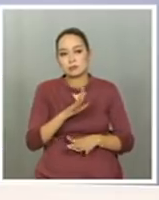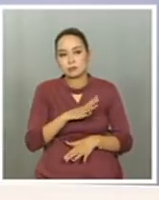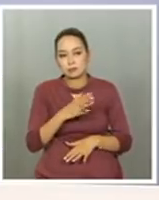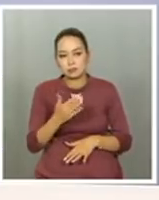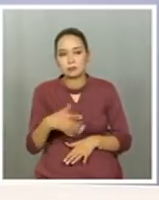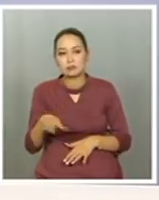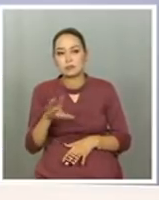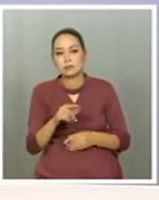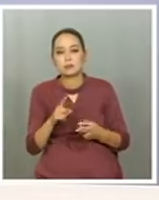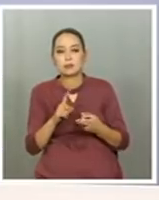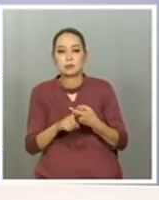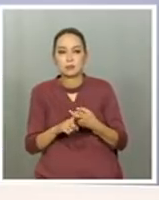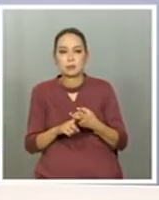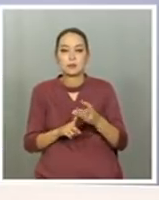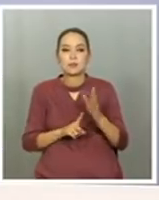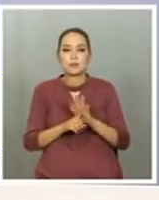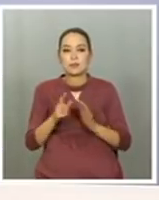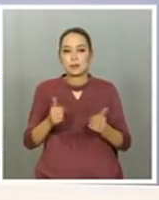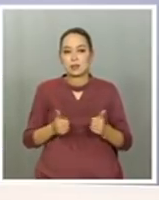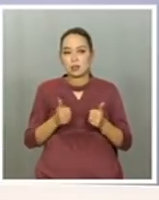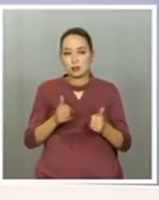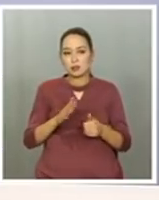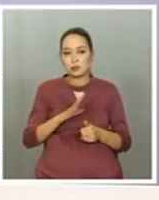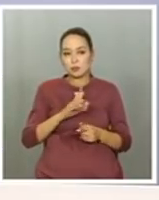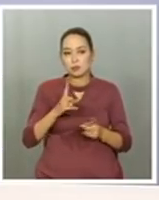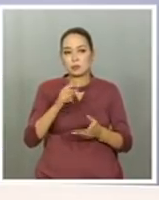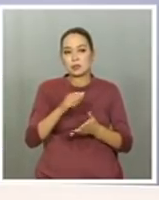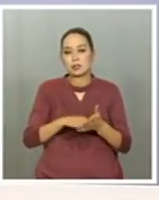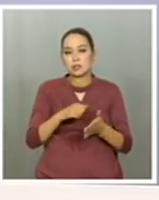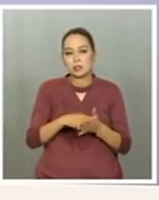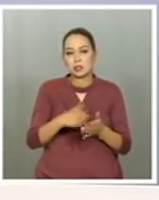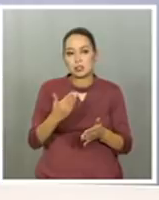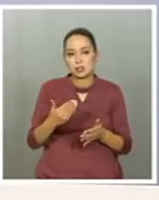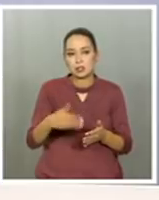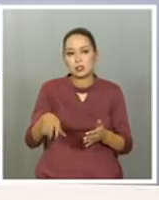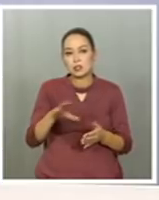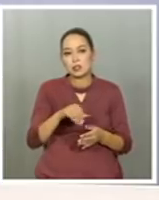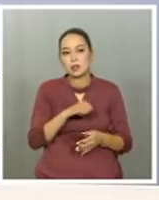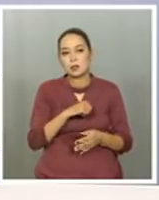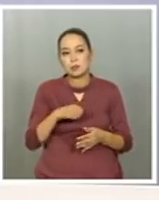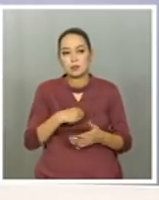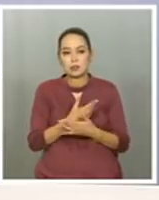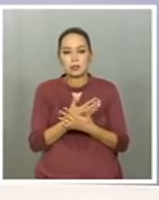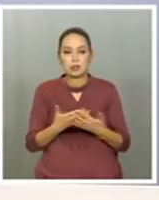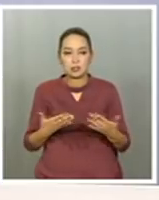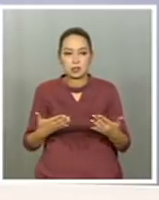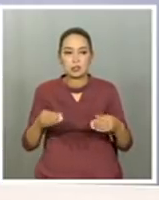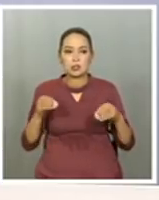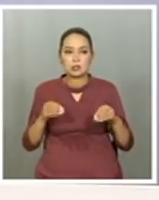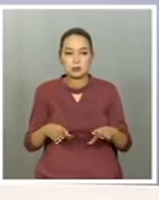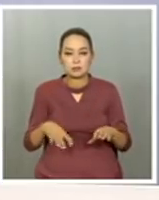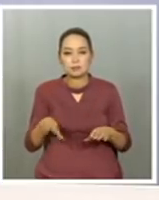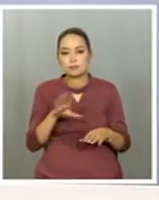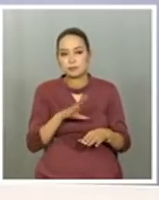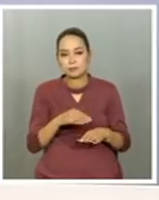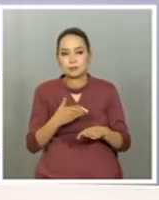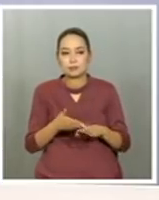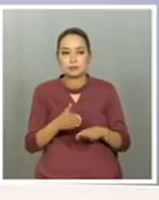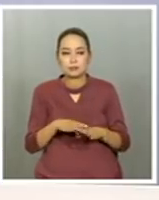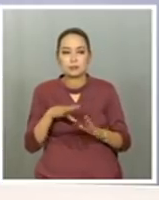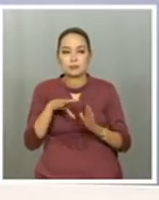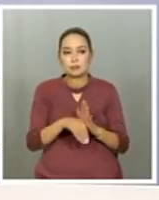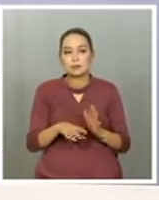байланысты үзуге тырысты, себебі социалистік режим өзге батыс елдеріне тарап кетуден қорыққан еді. Ал